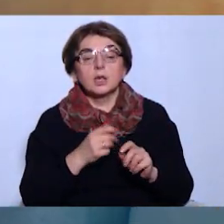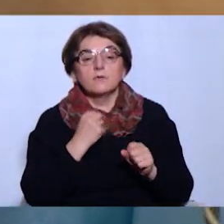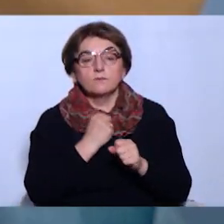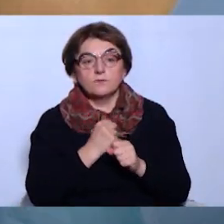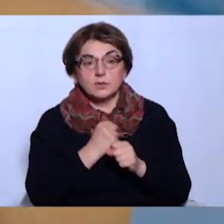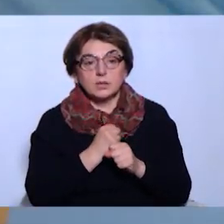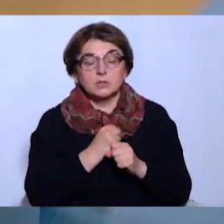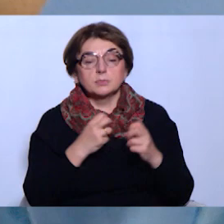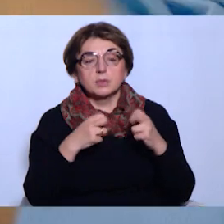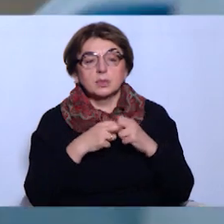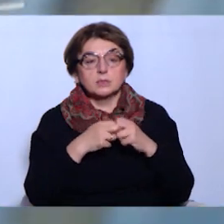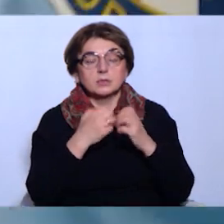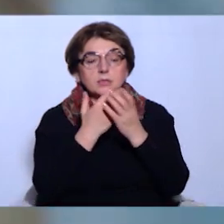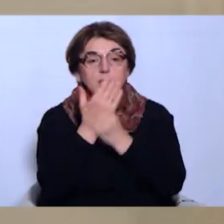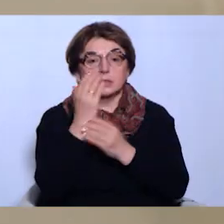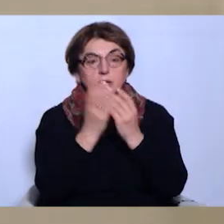ვიკეთებ ხელთათმანს